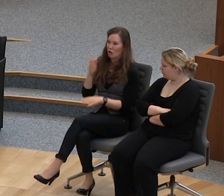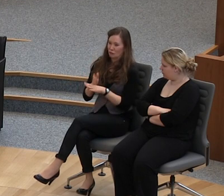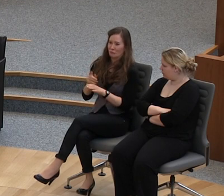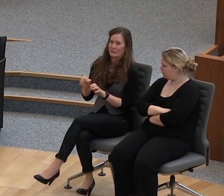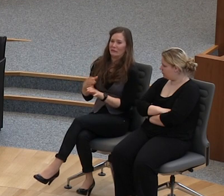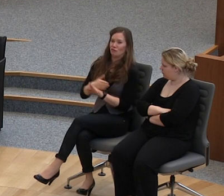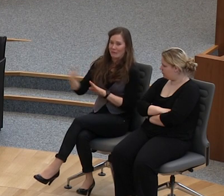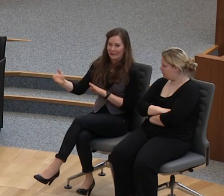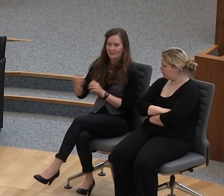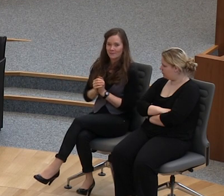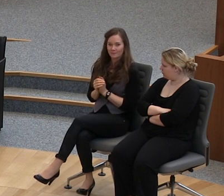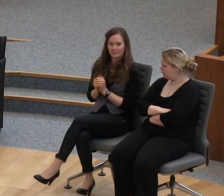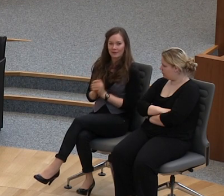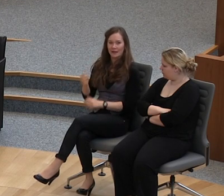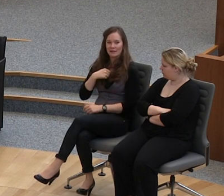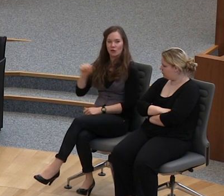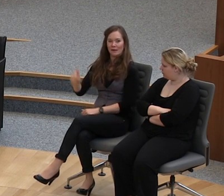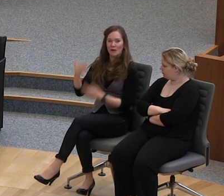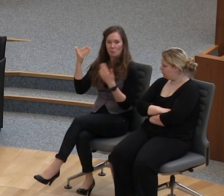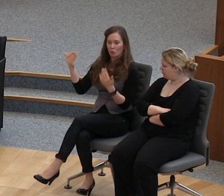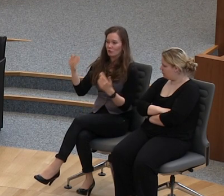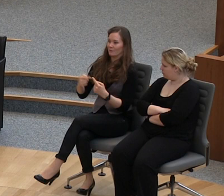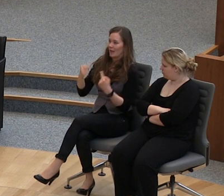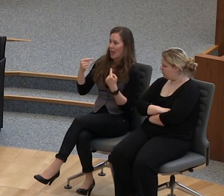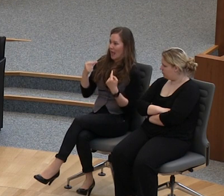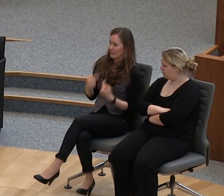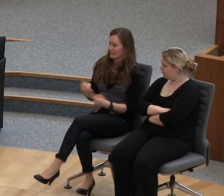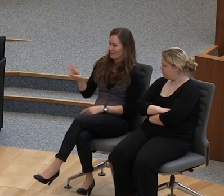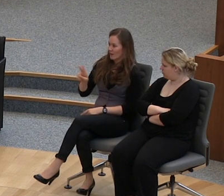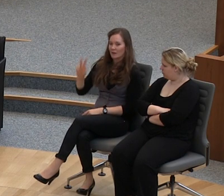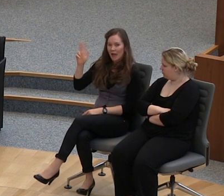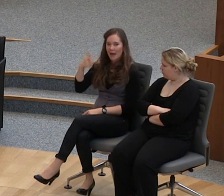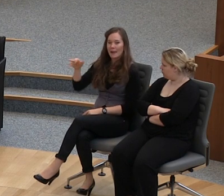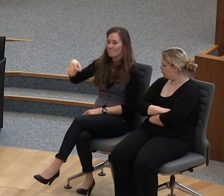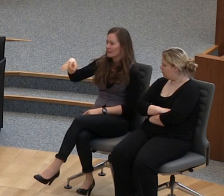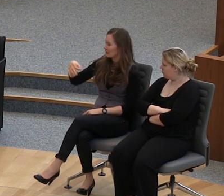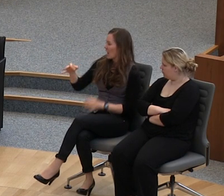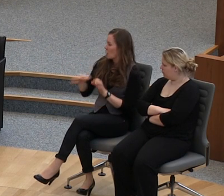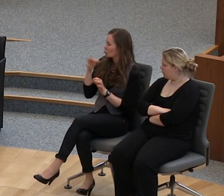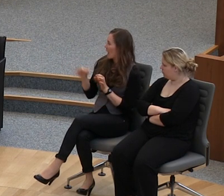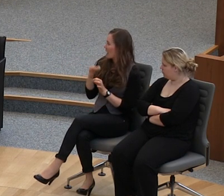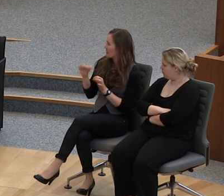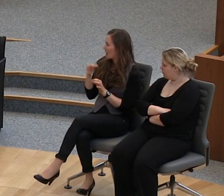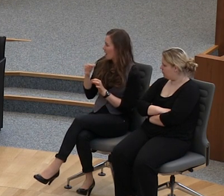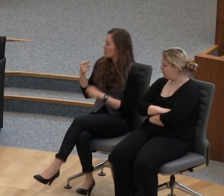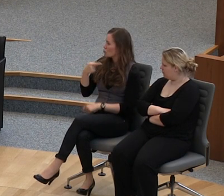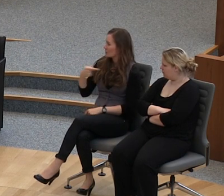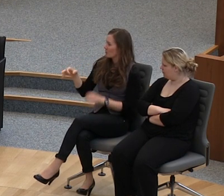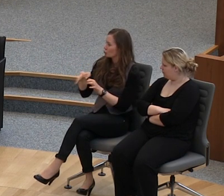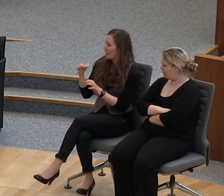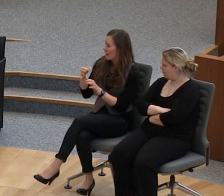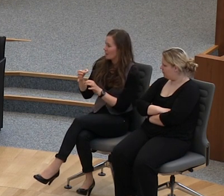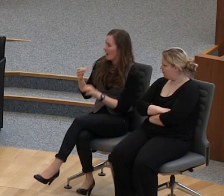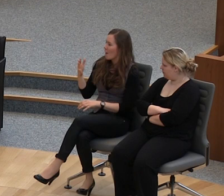spät dran. Ich begrüße ganz herzlich Herrn Minister Schneider, Guntram Schneider mit